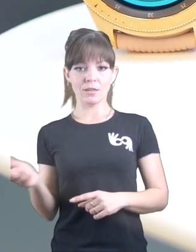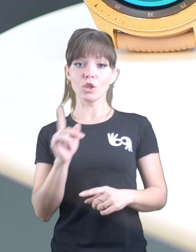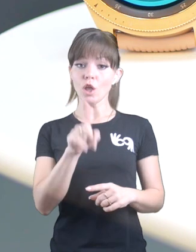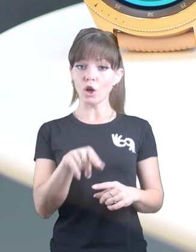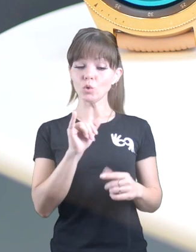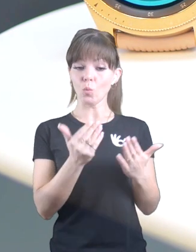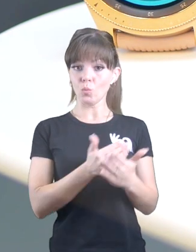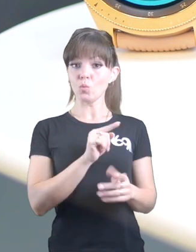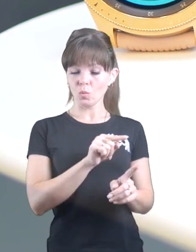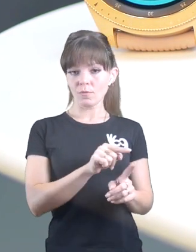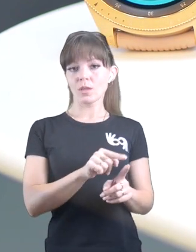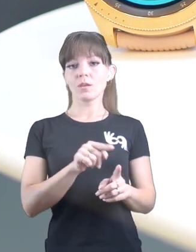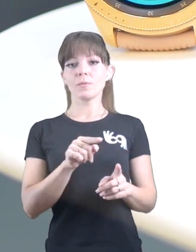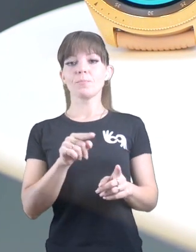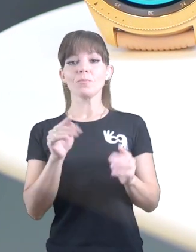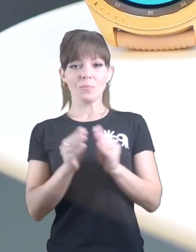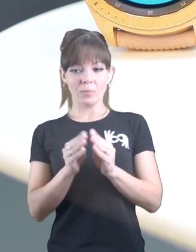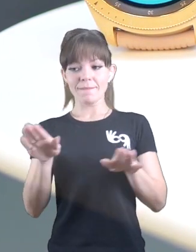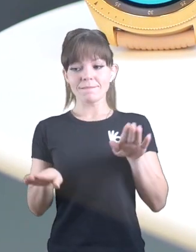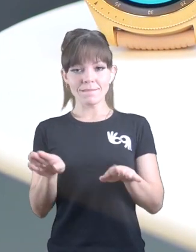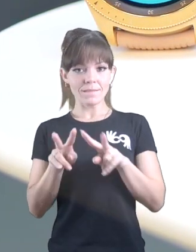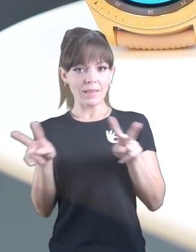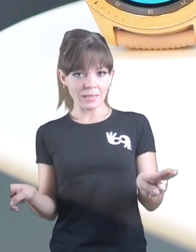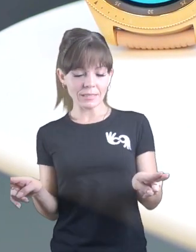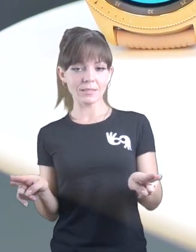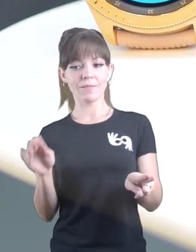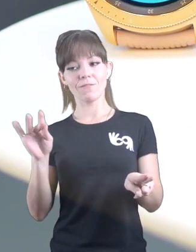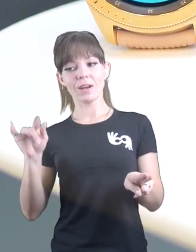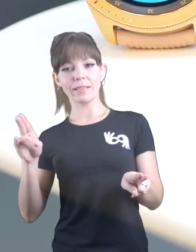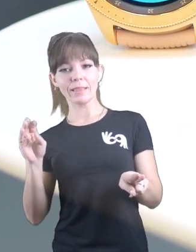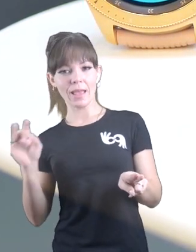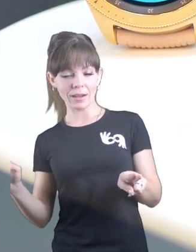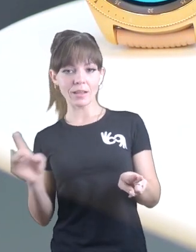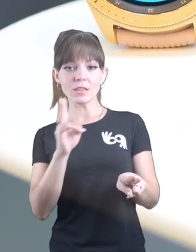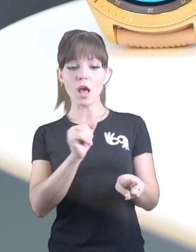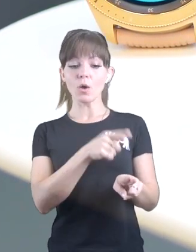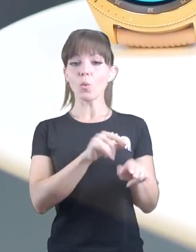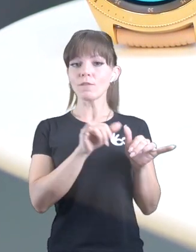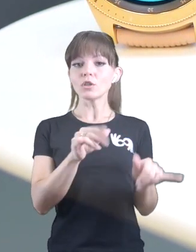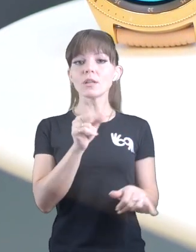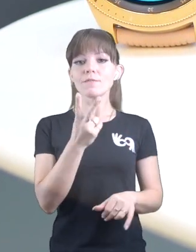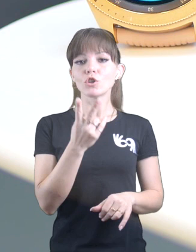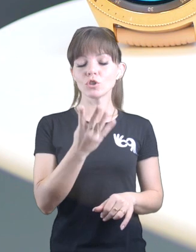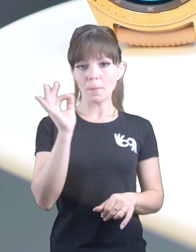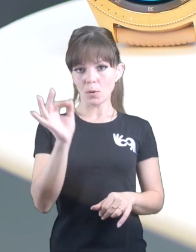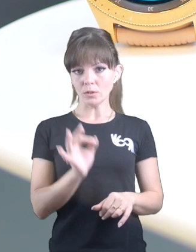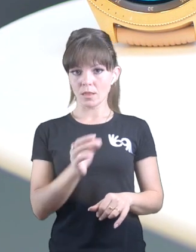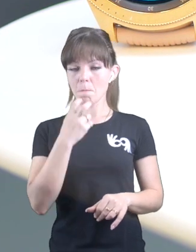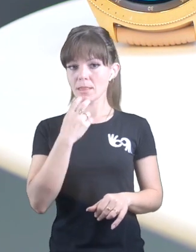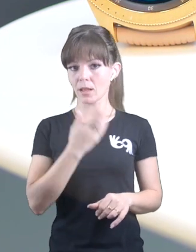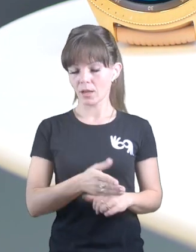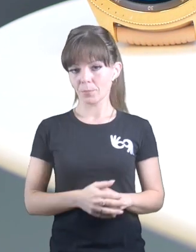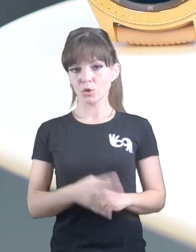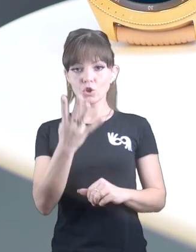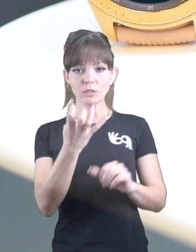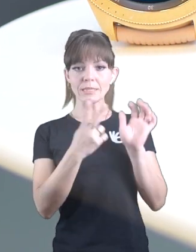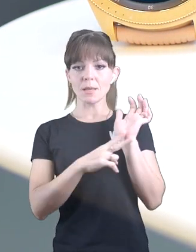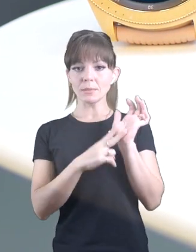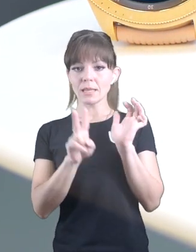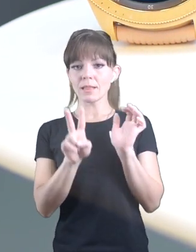S3. Также у старших Galaxy Watch при тех же габаритах и весе, что у Frontier, на 24% больше батарея